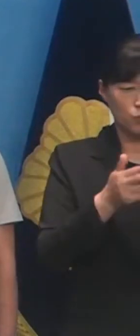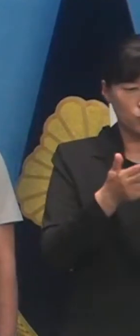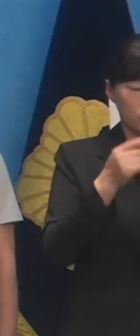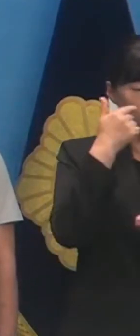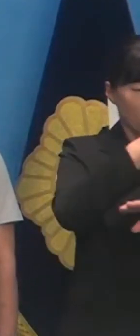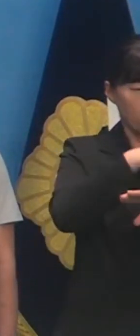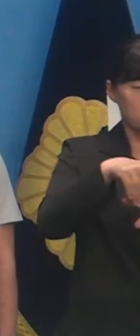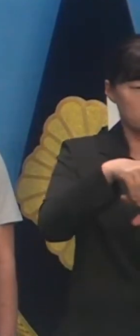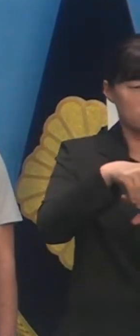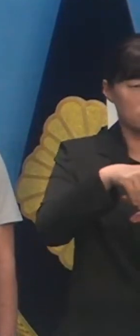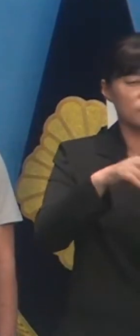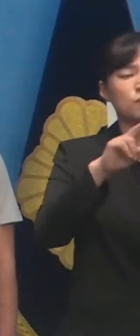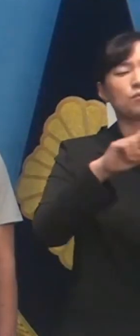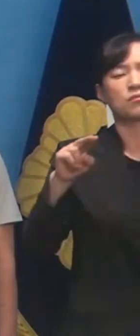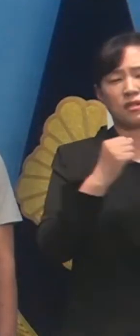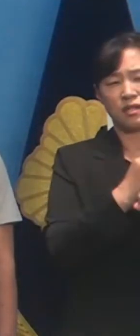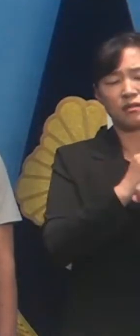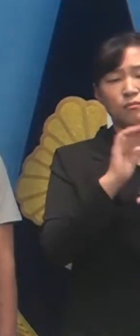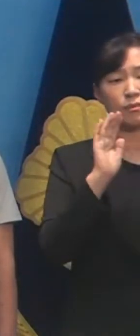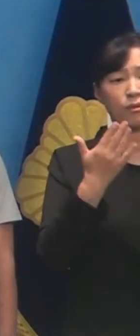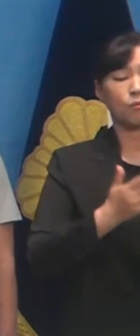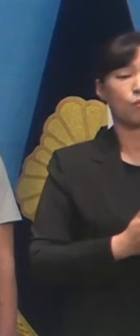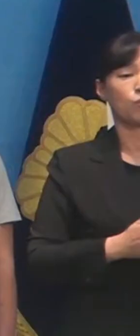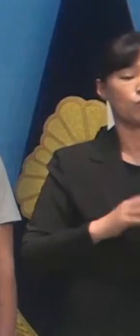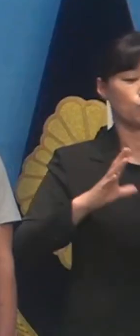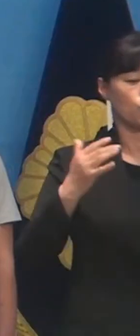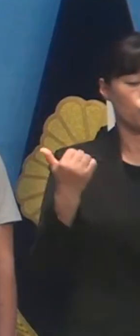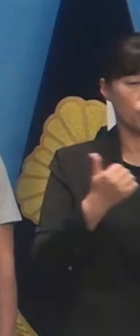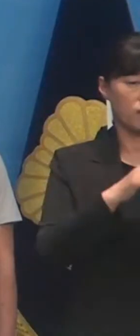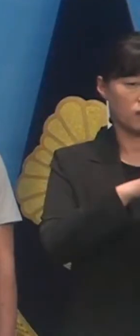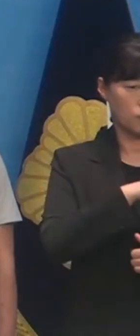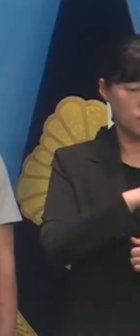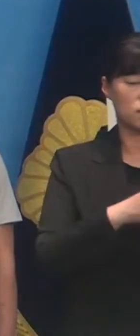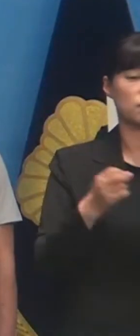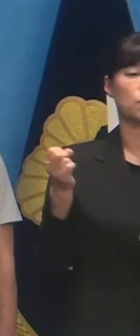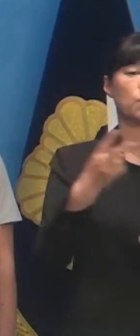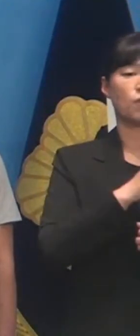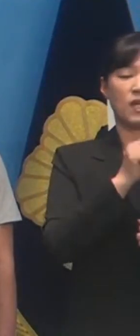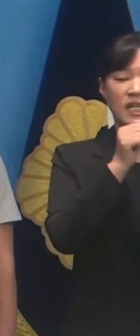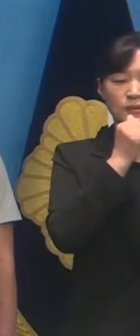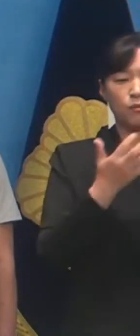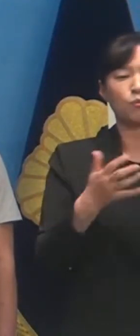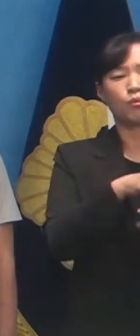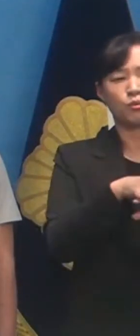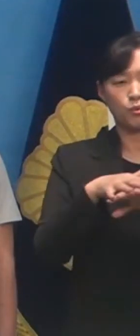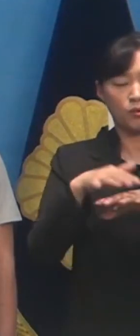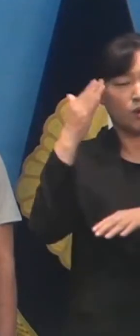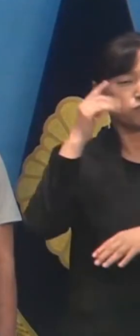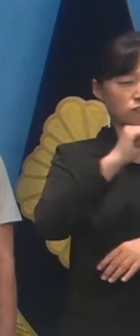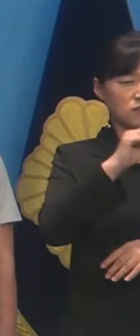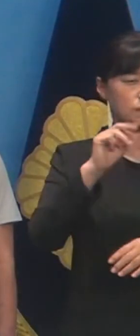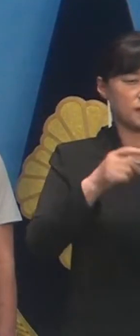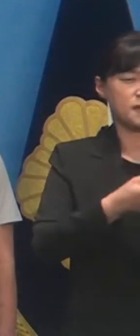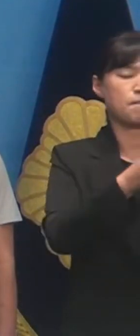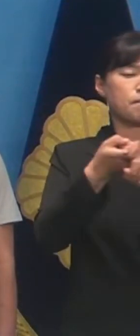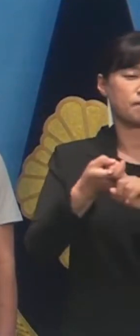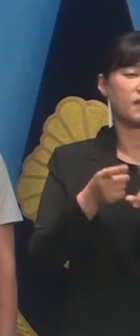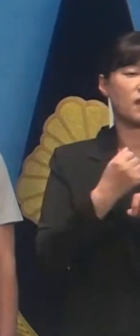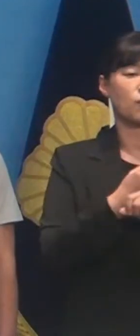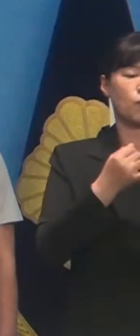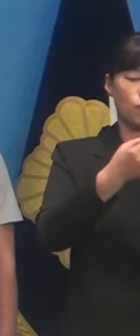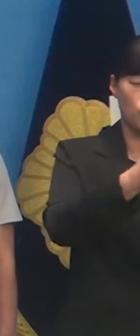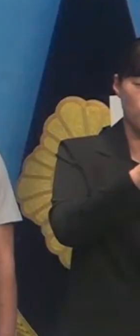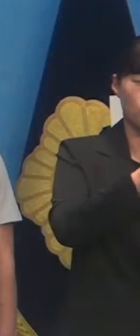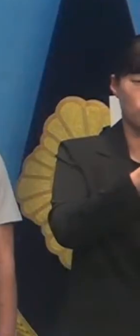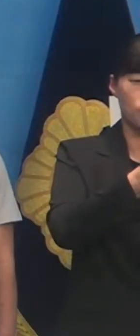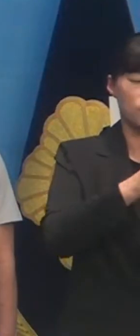계획은 반드시 철회돼야 되고 이게 우리 국회의원들하고 금속노조 한국GM지부가 함께 연대해서